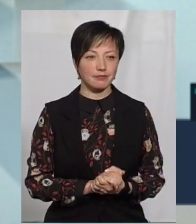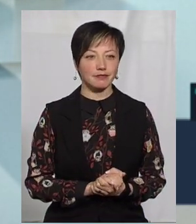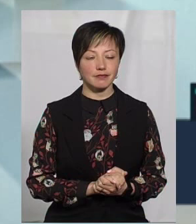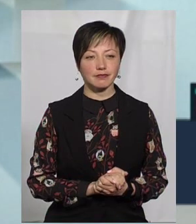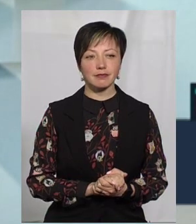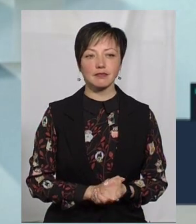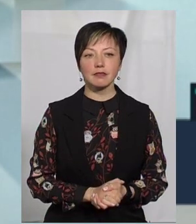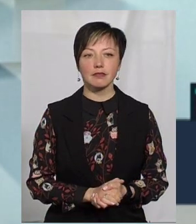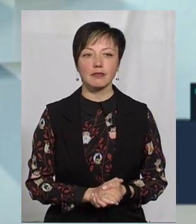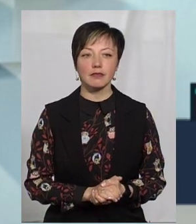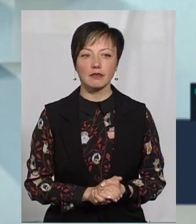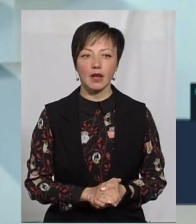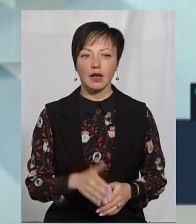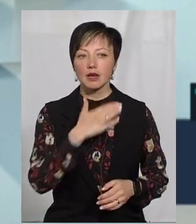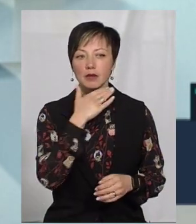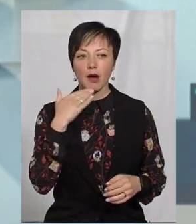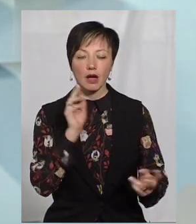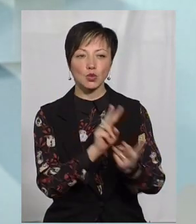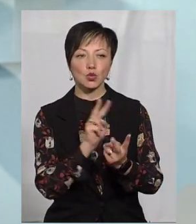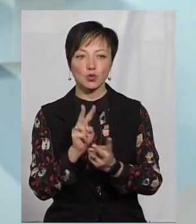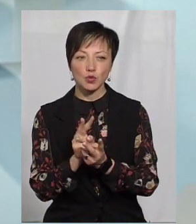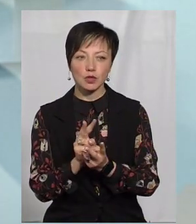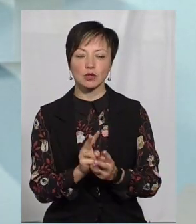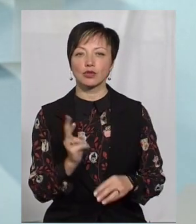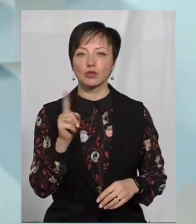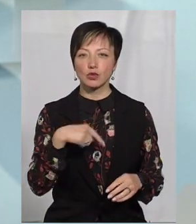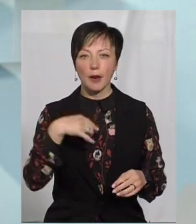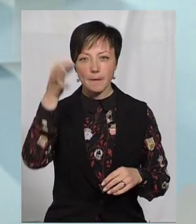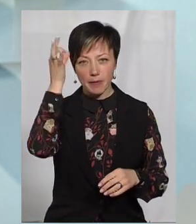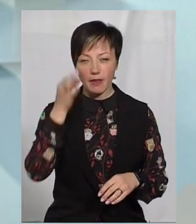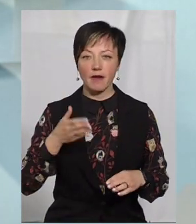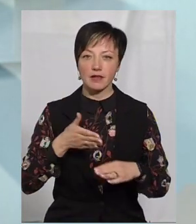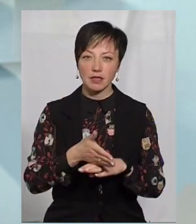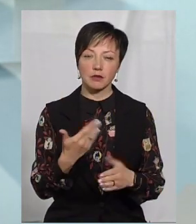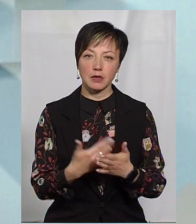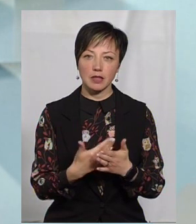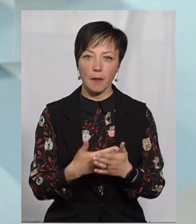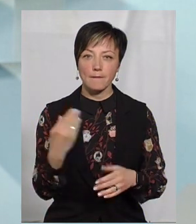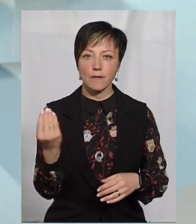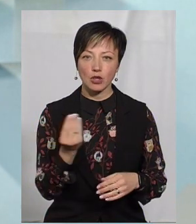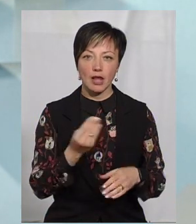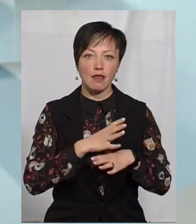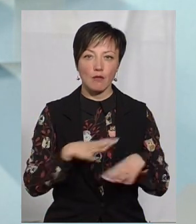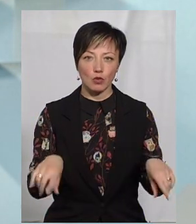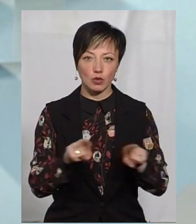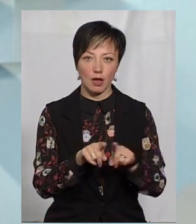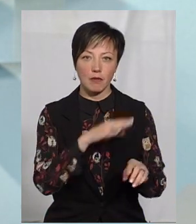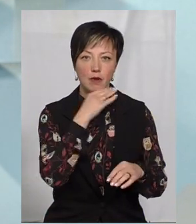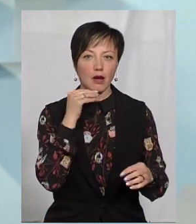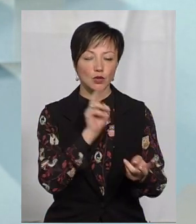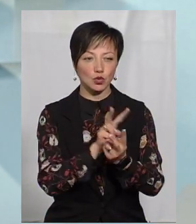Тому, ну, основна відмінність – це дуже багато зустрічей. З того, що я пам'ятаю візити, наприклад, візитів Порошенка, не було стільки